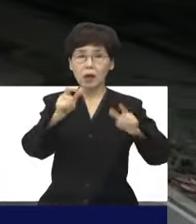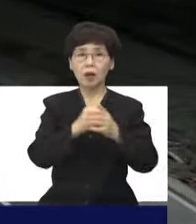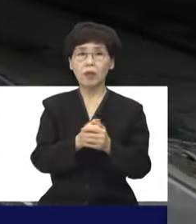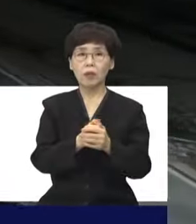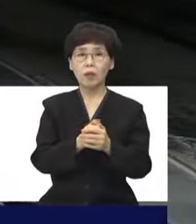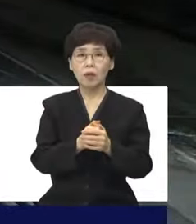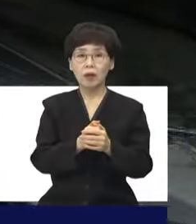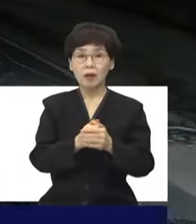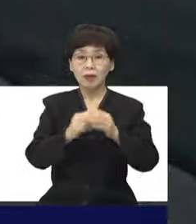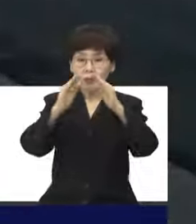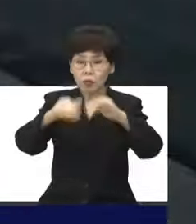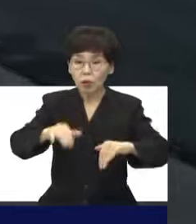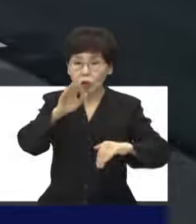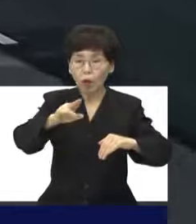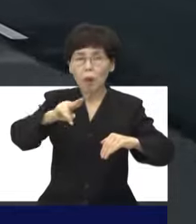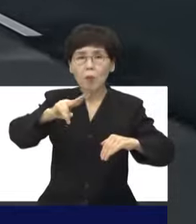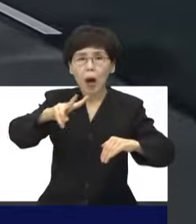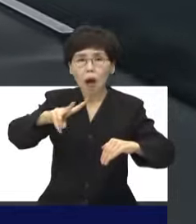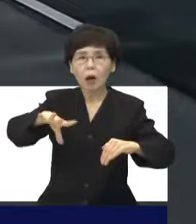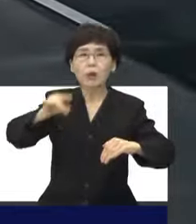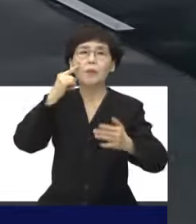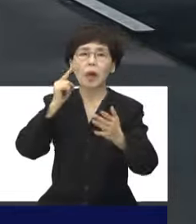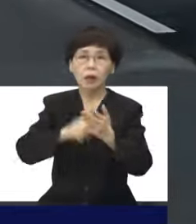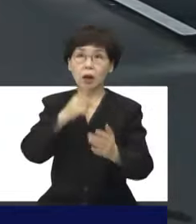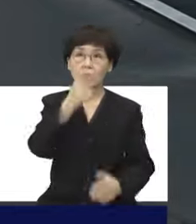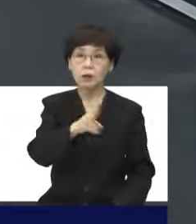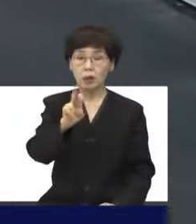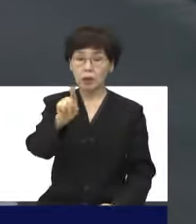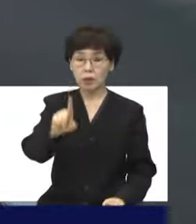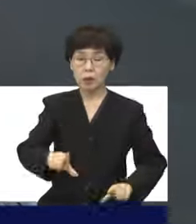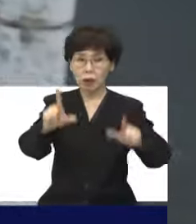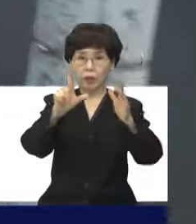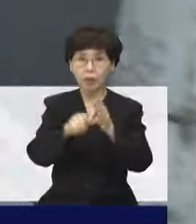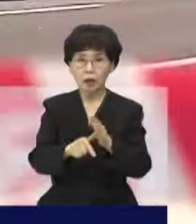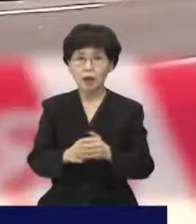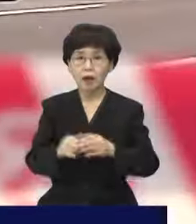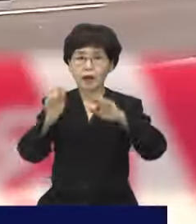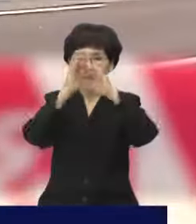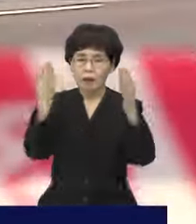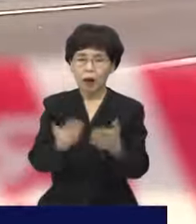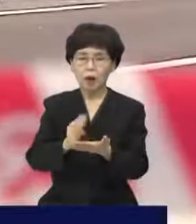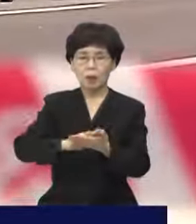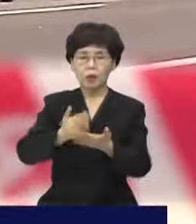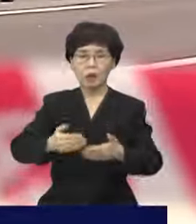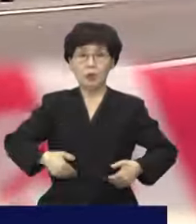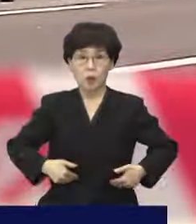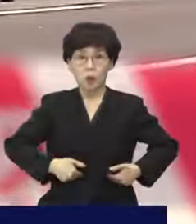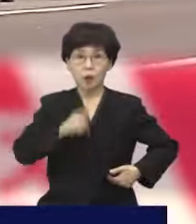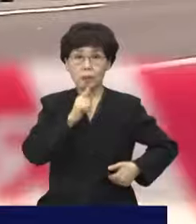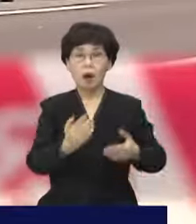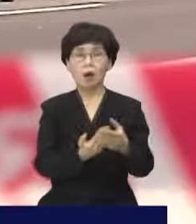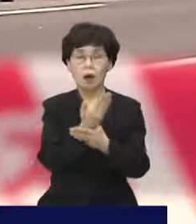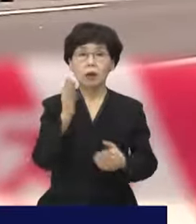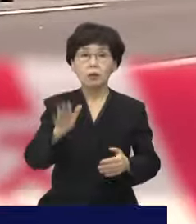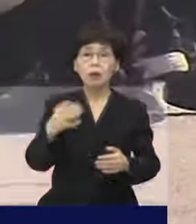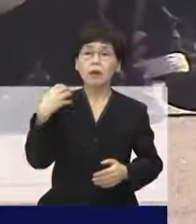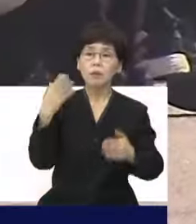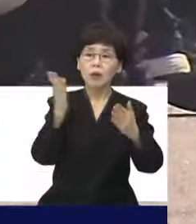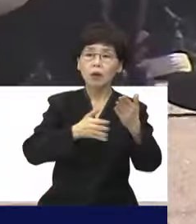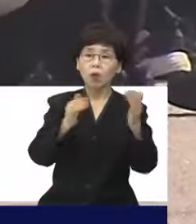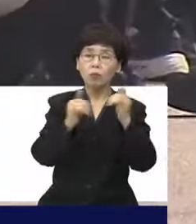붕괴 지점 교면 균열이 최초 확인됐고, 2021년엔 교면 전면 재포장 의견이 나왔습니다. 하지만